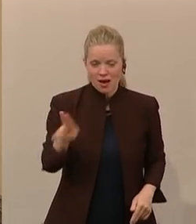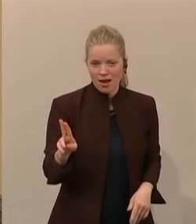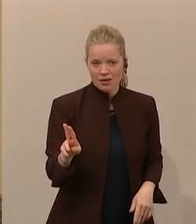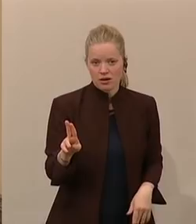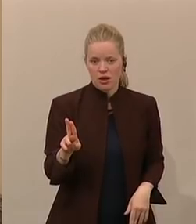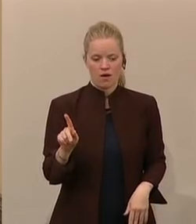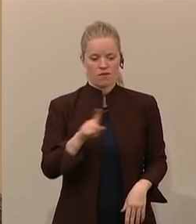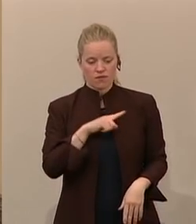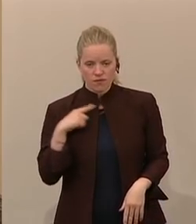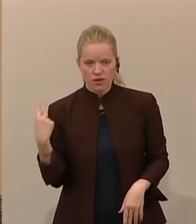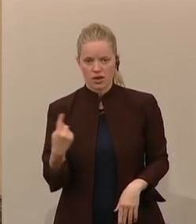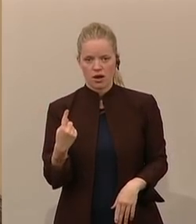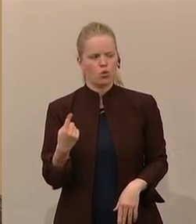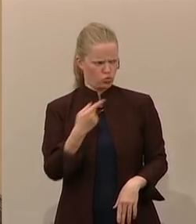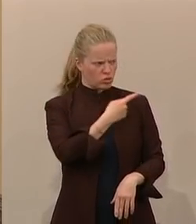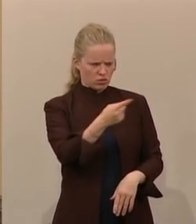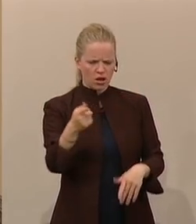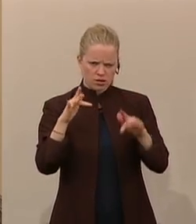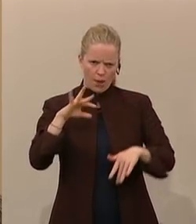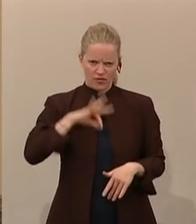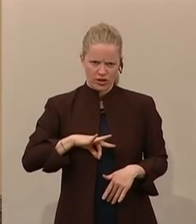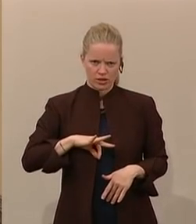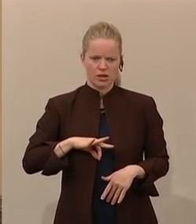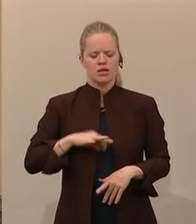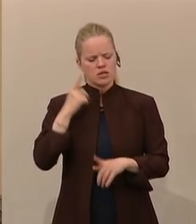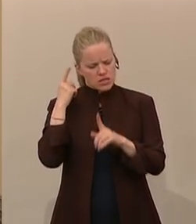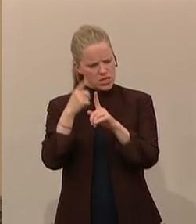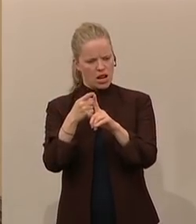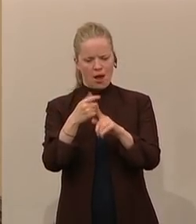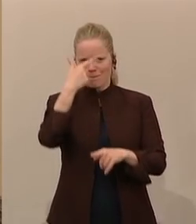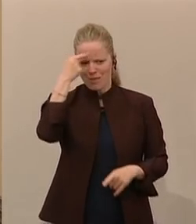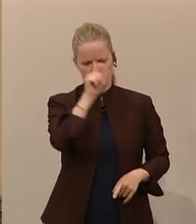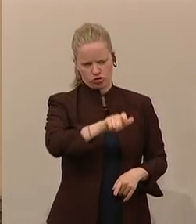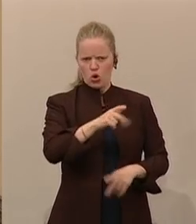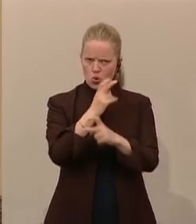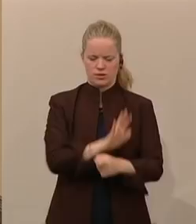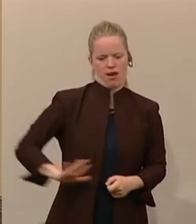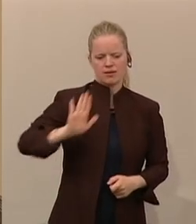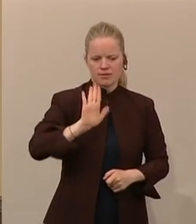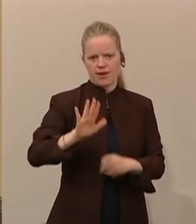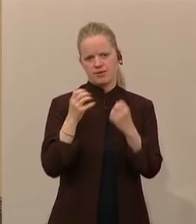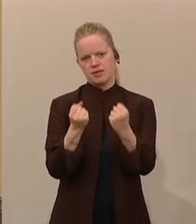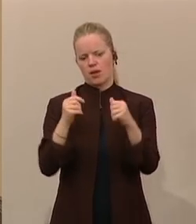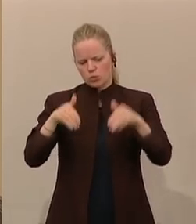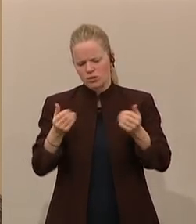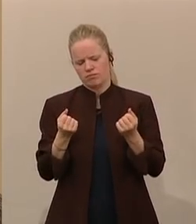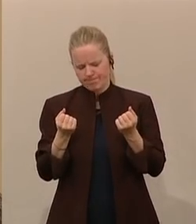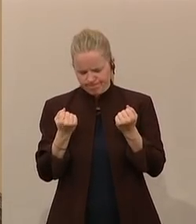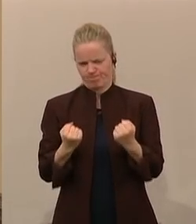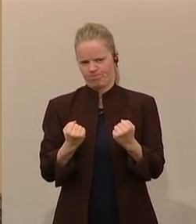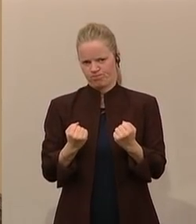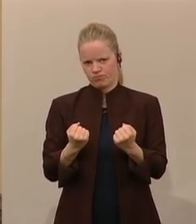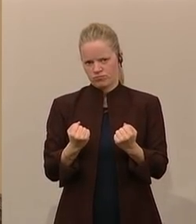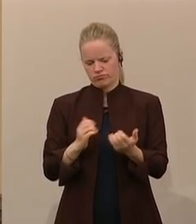verpflichtet, und zwar jeder von uns, ist die Sicherheit der Menschen in Österreich zu sichern. Das müssen wir. Und